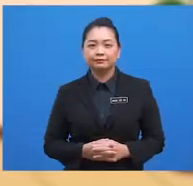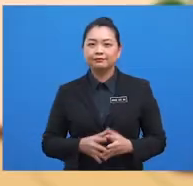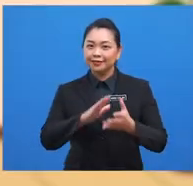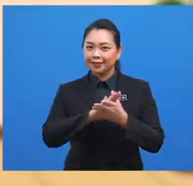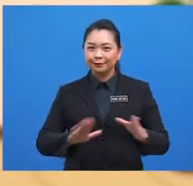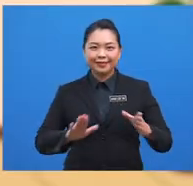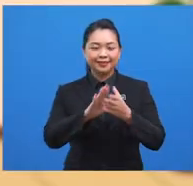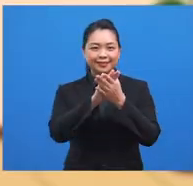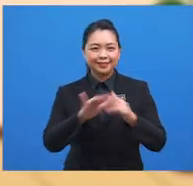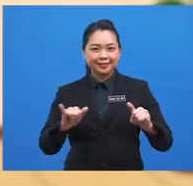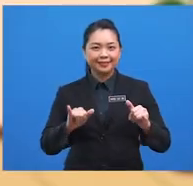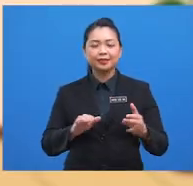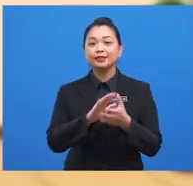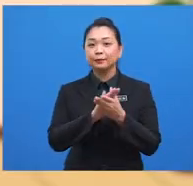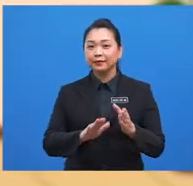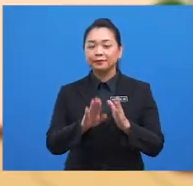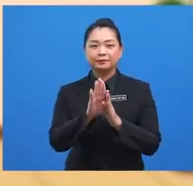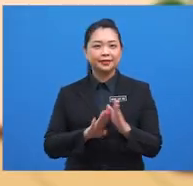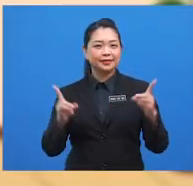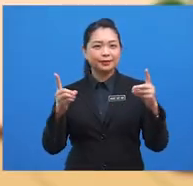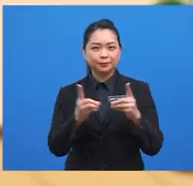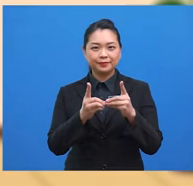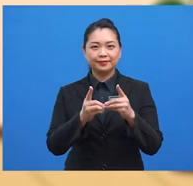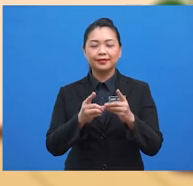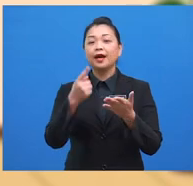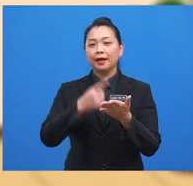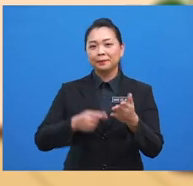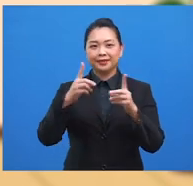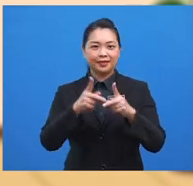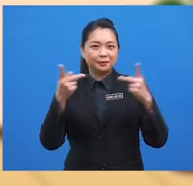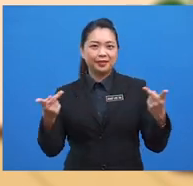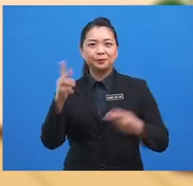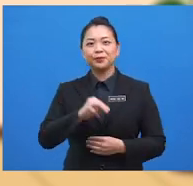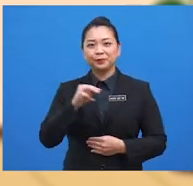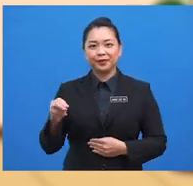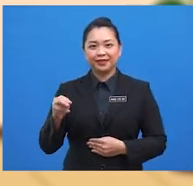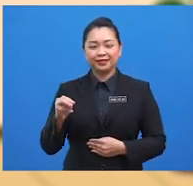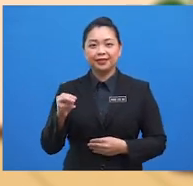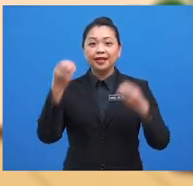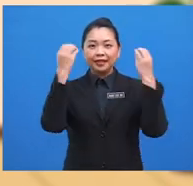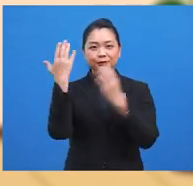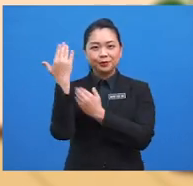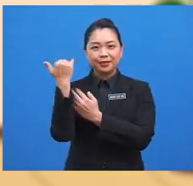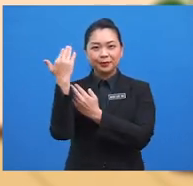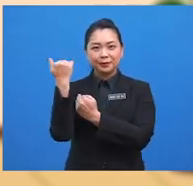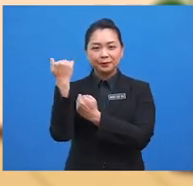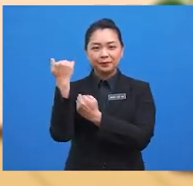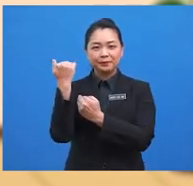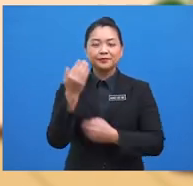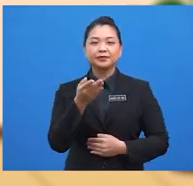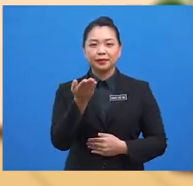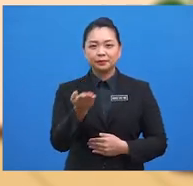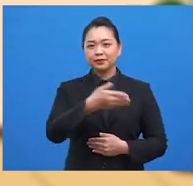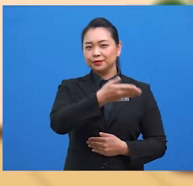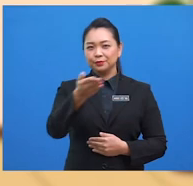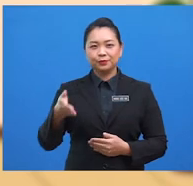Selamat sejahtera dan selamat bertemu. Apa khabar, murid-murid? Cikgu harap kamu